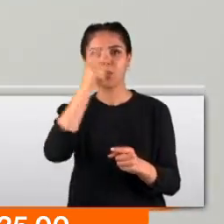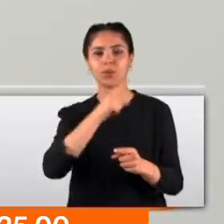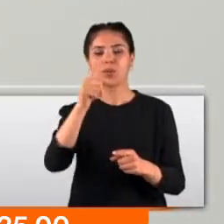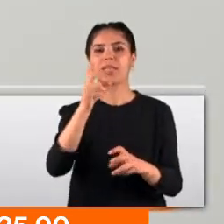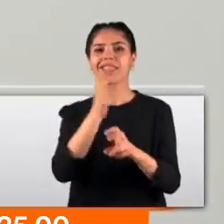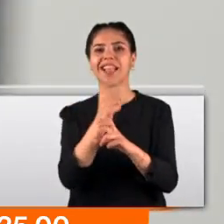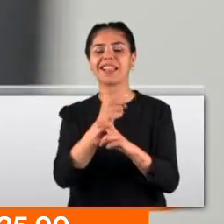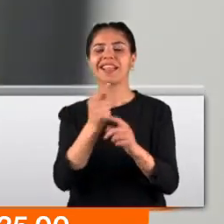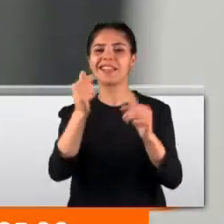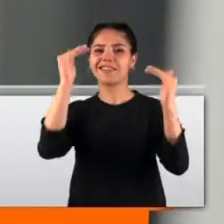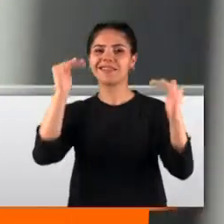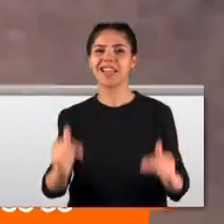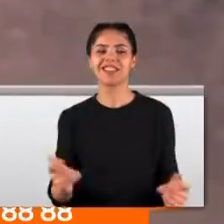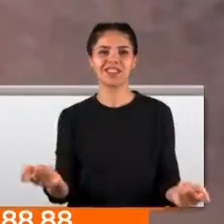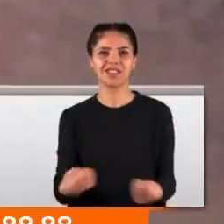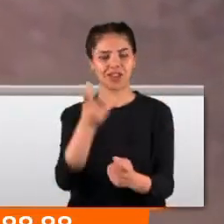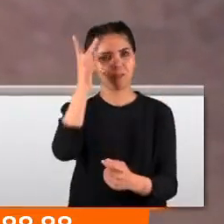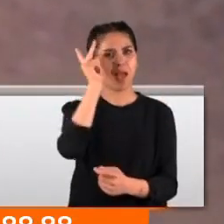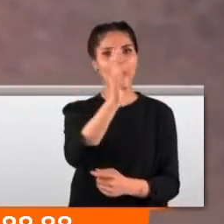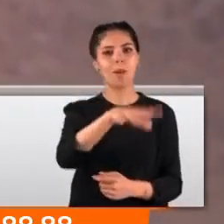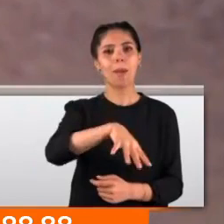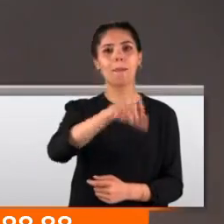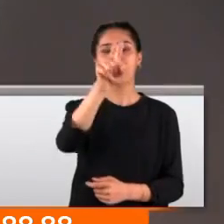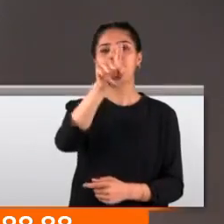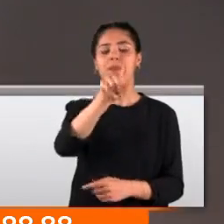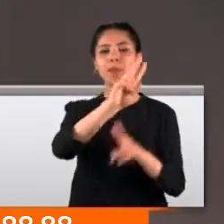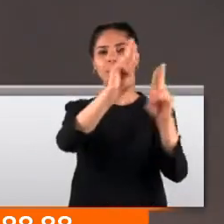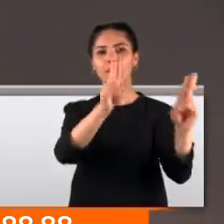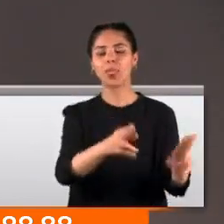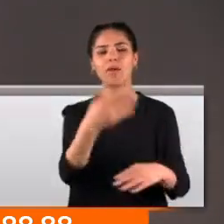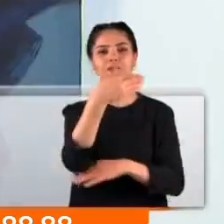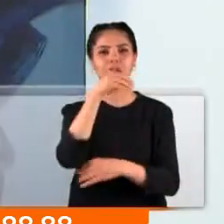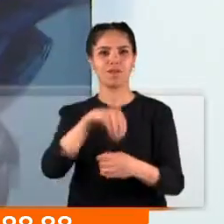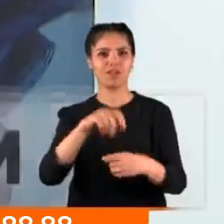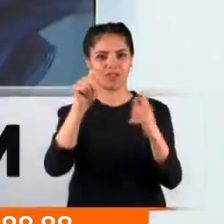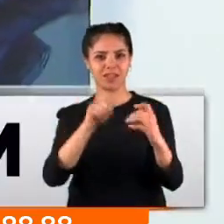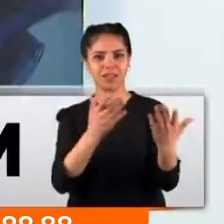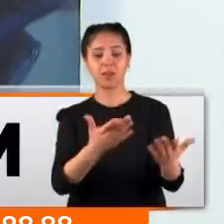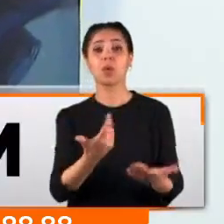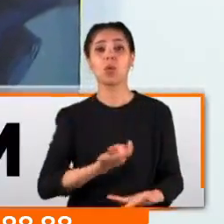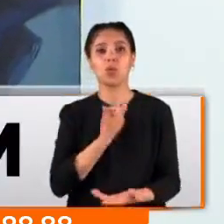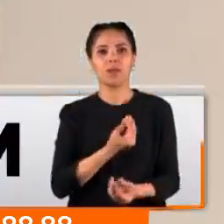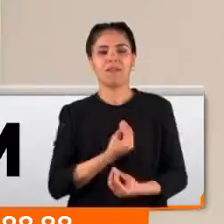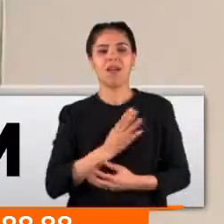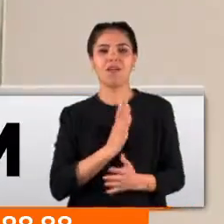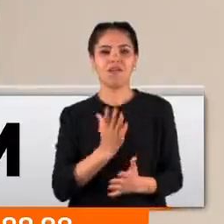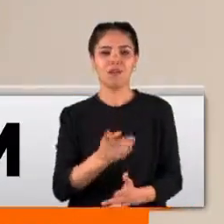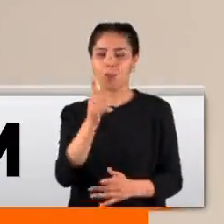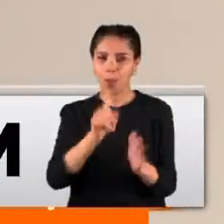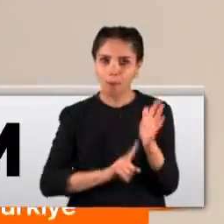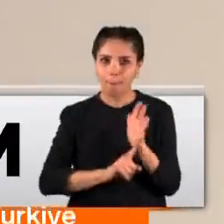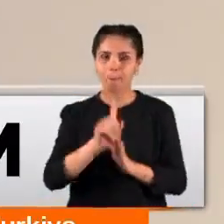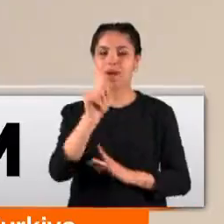tüm bu risklere azaltan çalışma ABD merkezli bir kremi biyoteknoloji şirketinde yapıldı oldu Çubuk çalışma bu